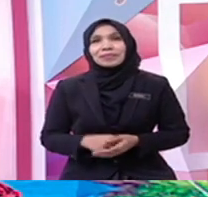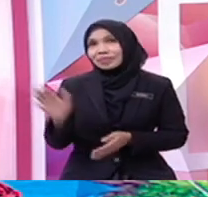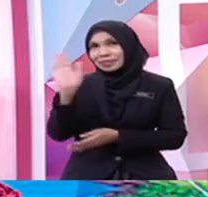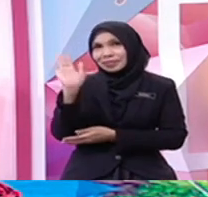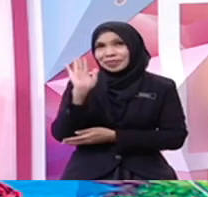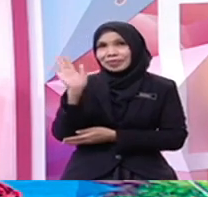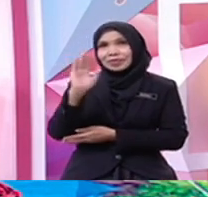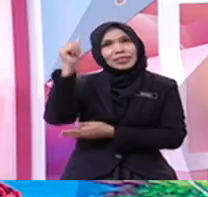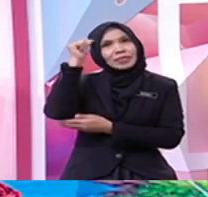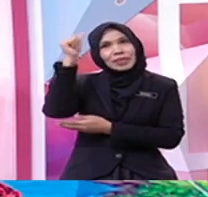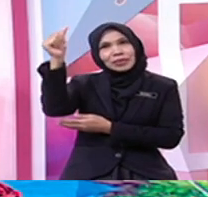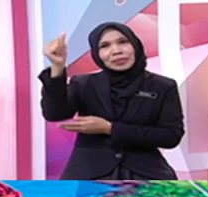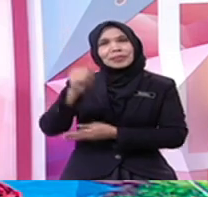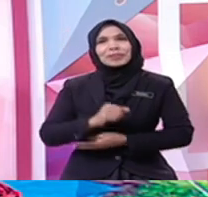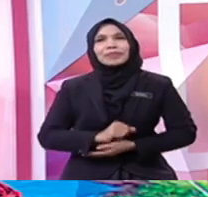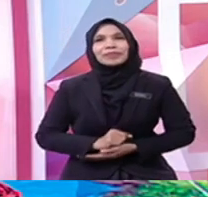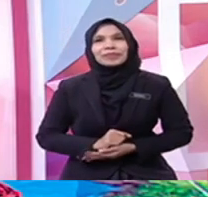bye mualaikum